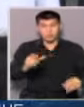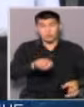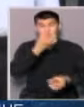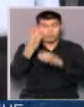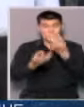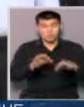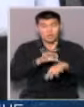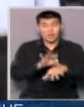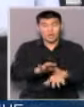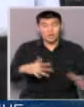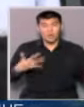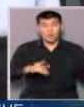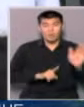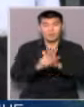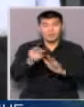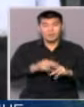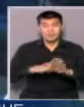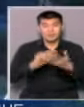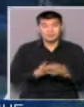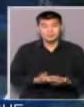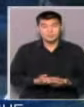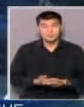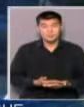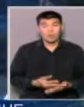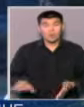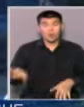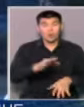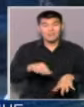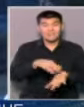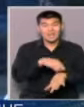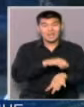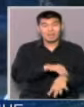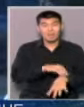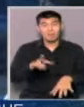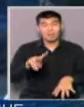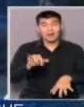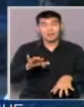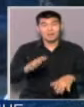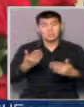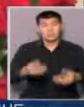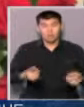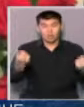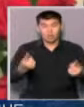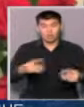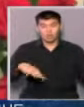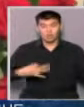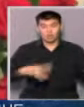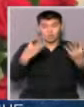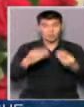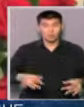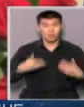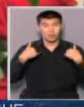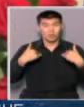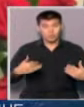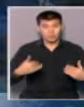қою рәсімі Құрманғазыдан басталғаны да сол себепті. Облыс әкімі Махамбет Досмұхамбетов жұртшылықты ұлттық домбыра күнімен құттықтап,